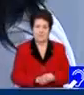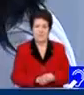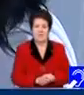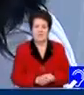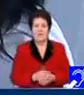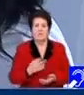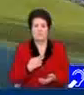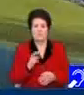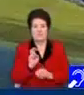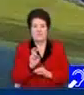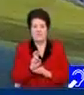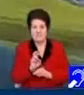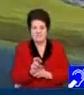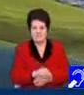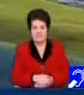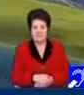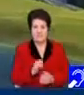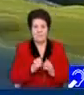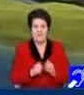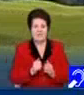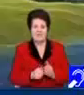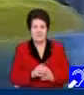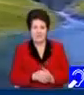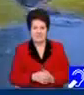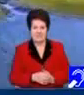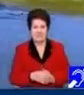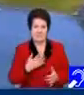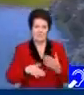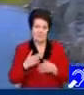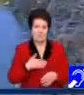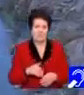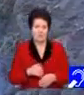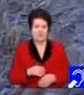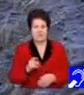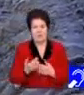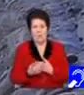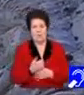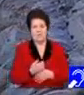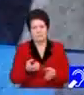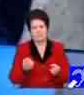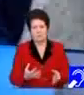o să vină și o să ne viziteze cât mai des. Noi vom fi bucuroși de oaspeți tot timpul.